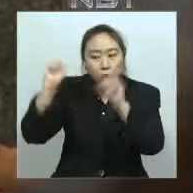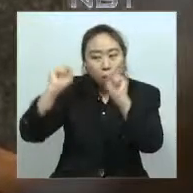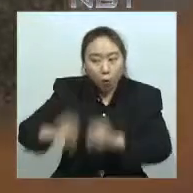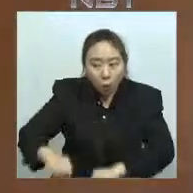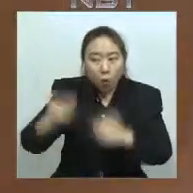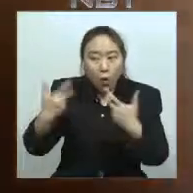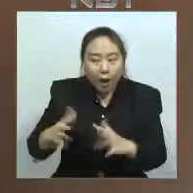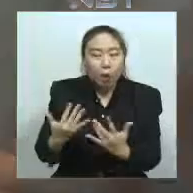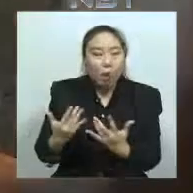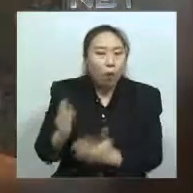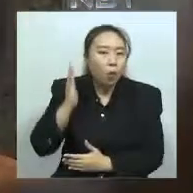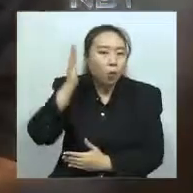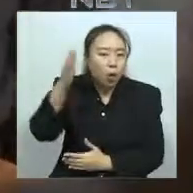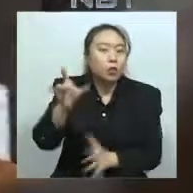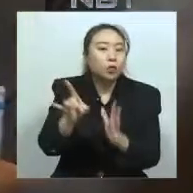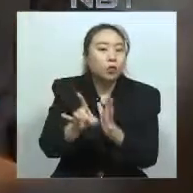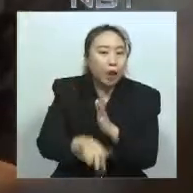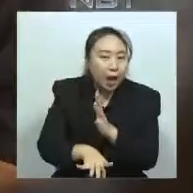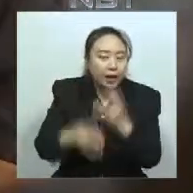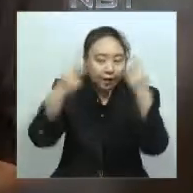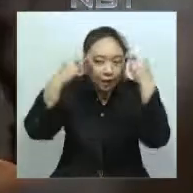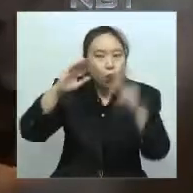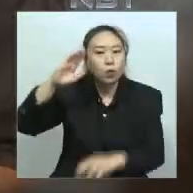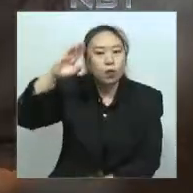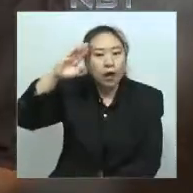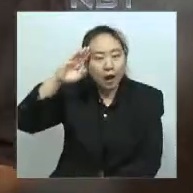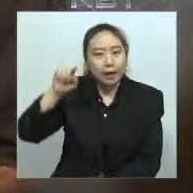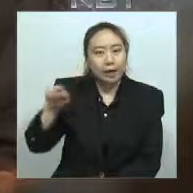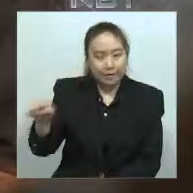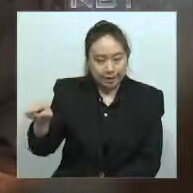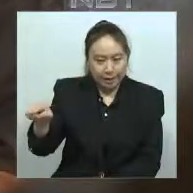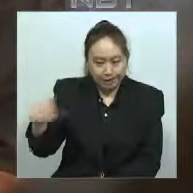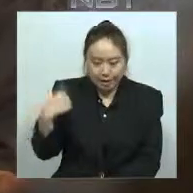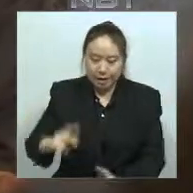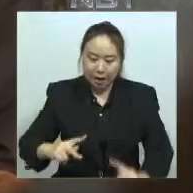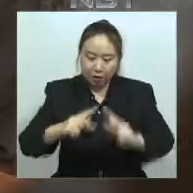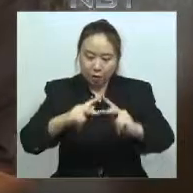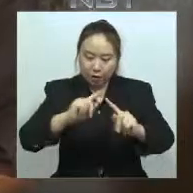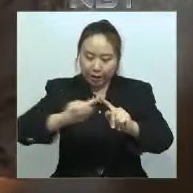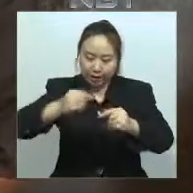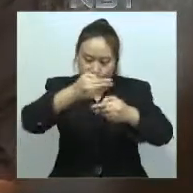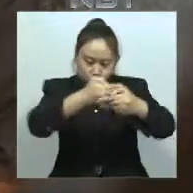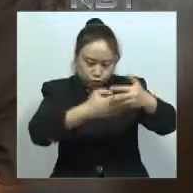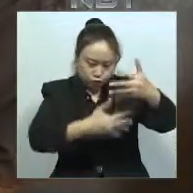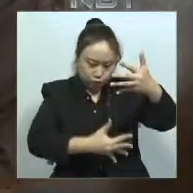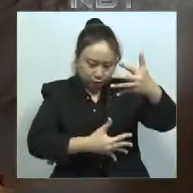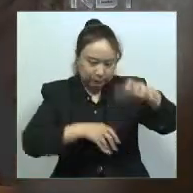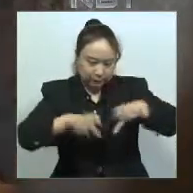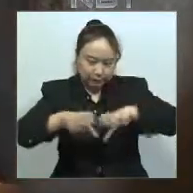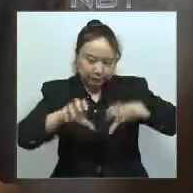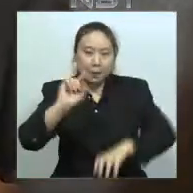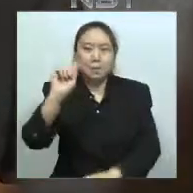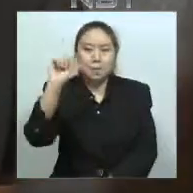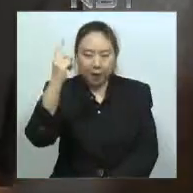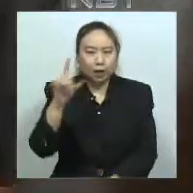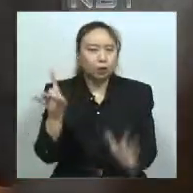ดท้ายแล้วพลเอกประยุทธ์จันทร์โอชาจะเป็นคนที่นำกระทรวงต่างๆมาพิจารณาจัดสรรใหม่อีกทีหนึ่งเท่ากับว่าจะไป